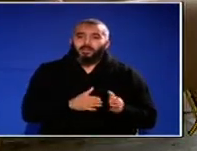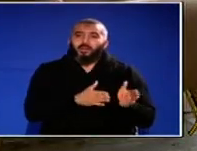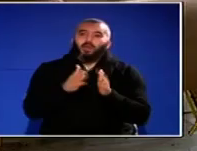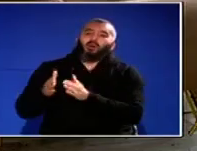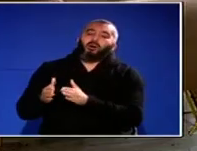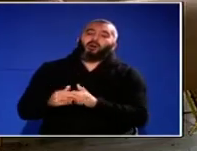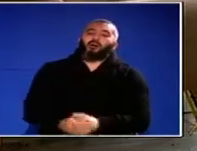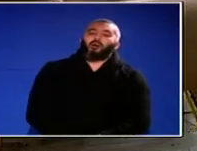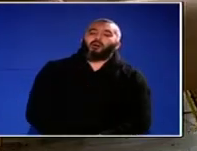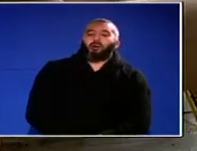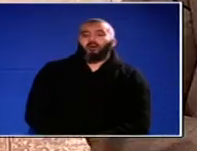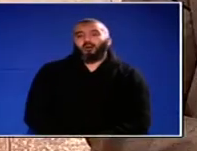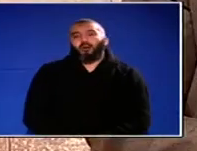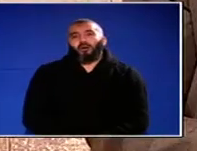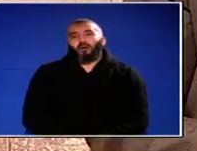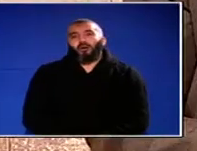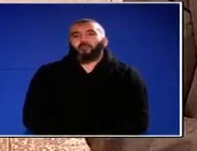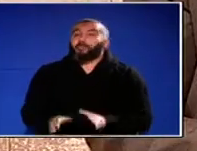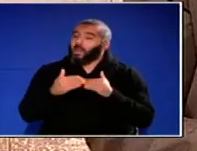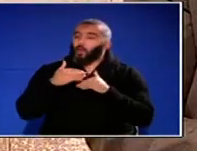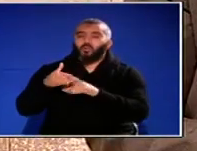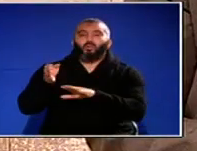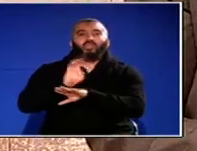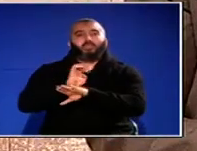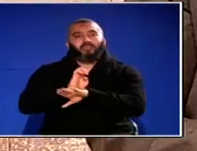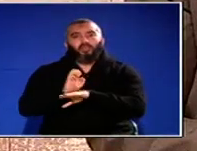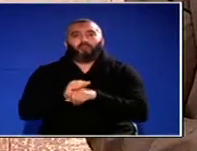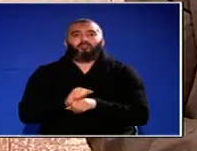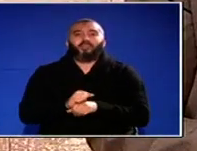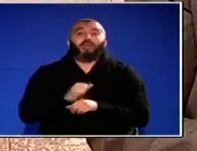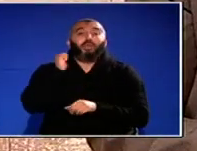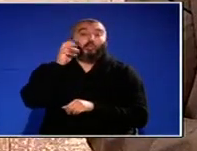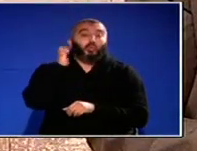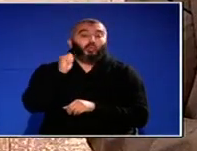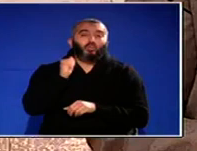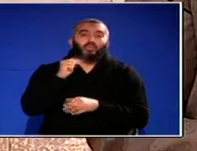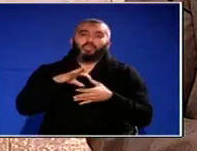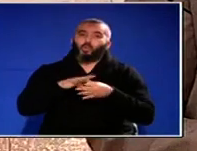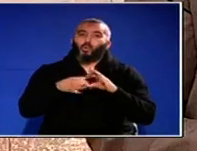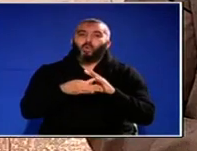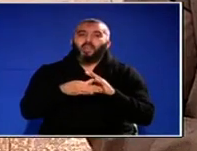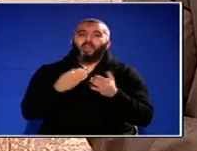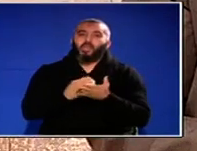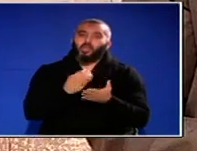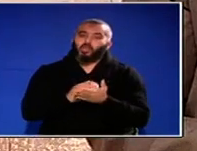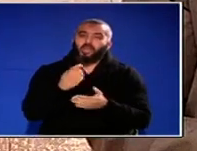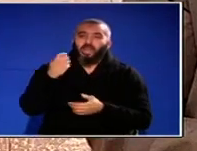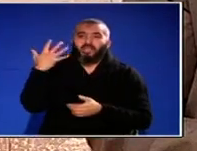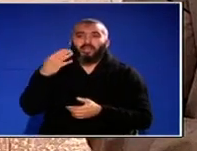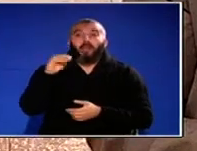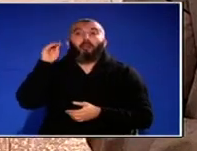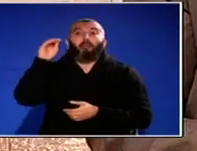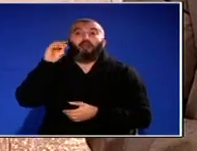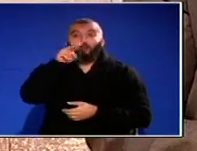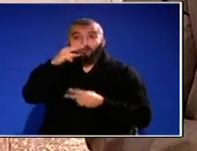هلا سالوا عبر خامسة القرآن الكريم من الجزائر برنامجكم اليومي يجيب عن أسئلتكم الدينية وانشغالاتكم الفقهية. بارك الله فيكم